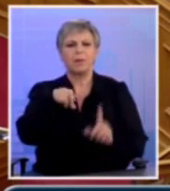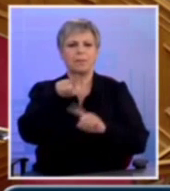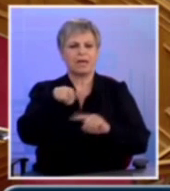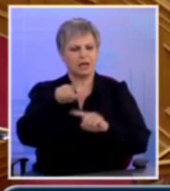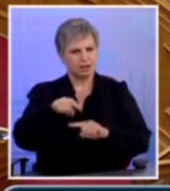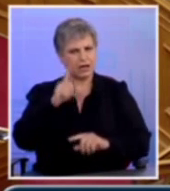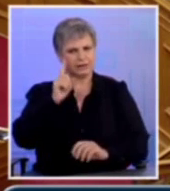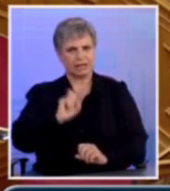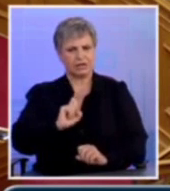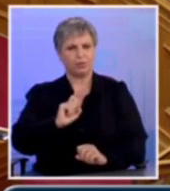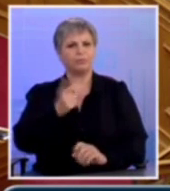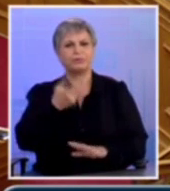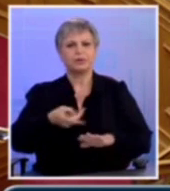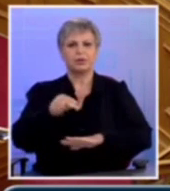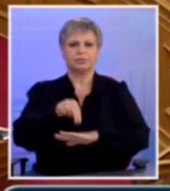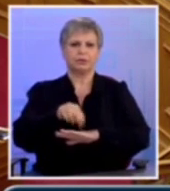φίλοι.